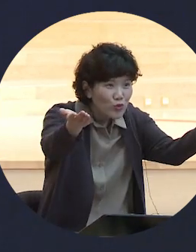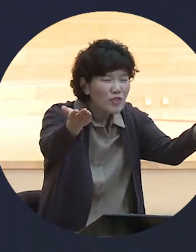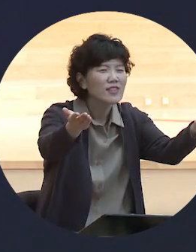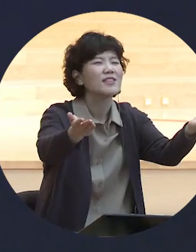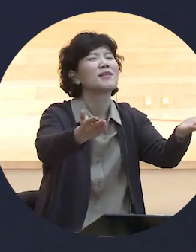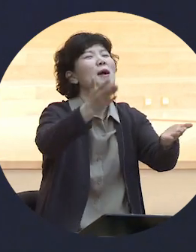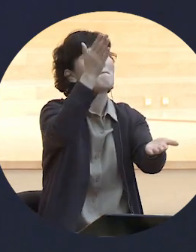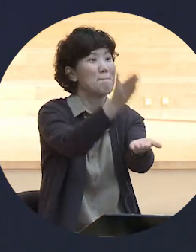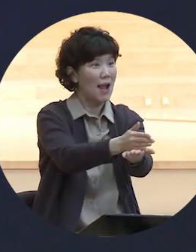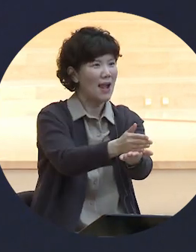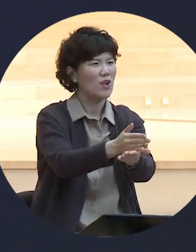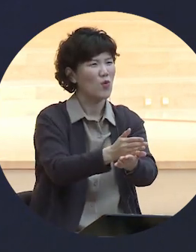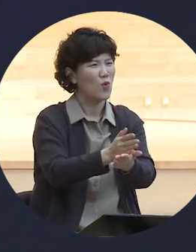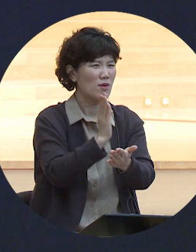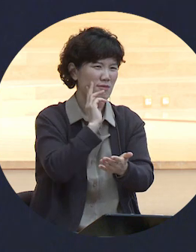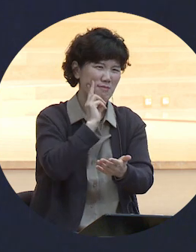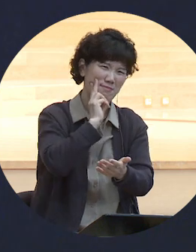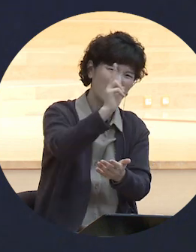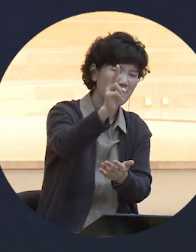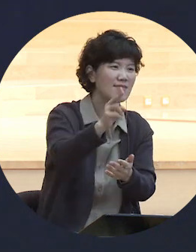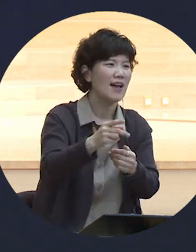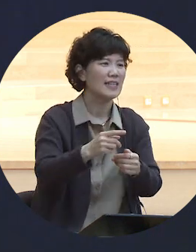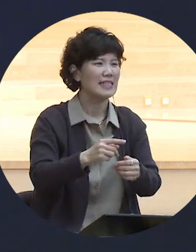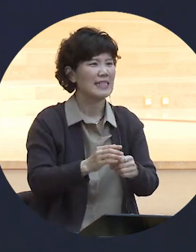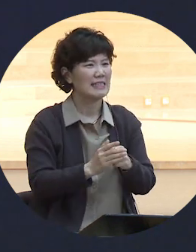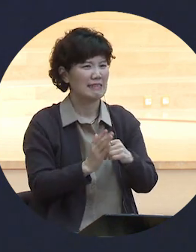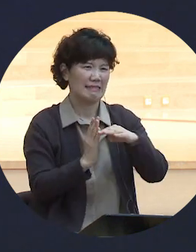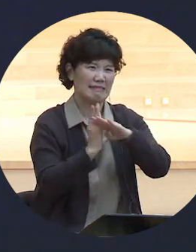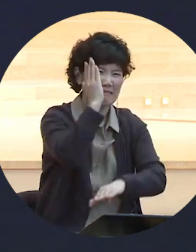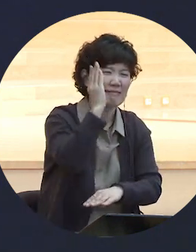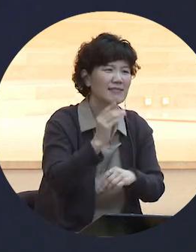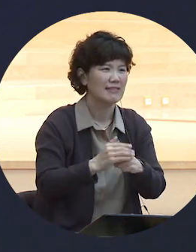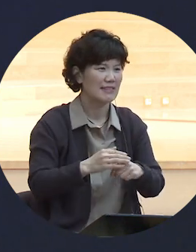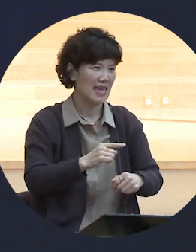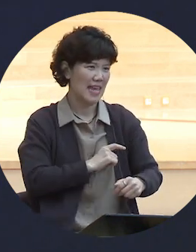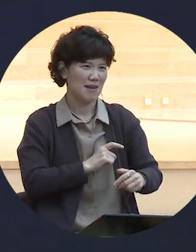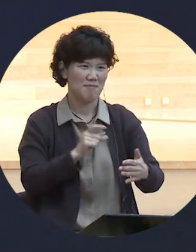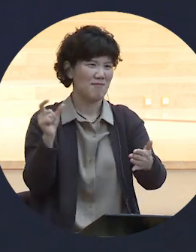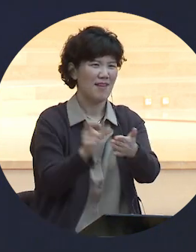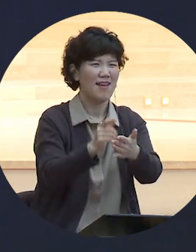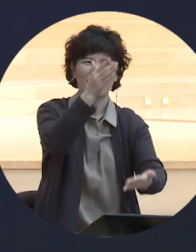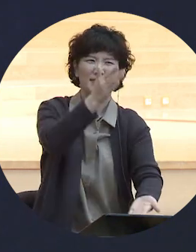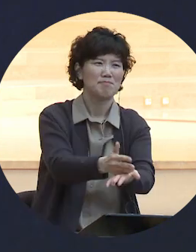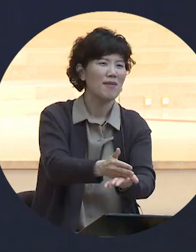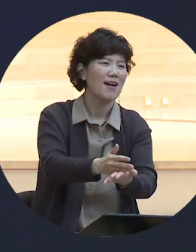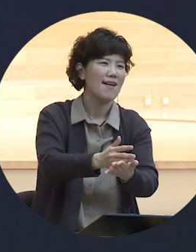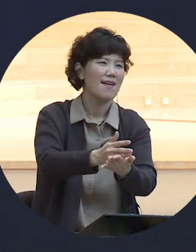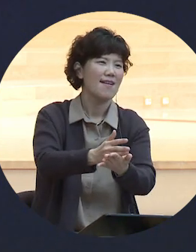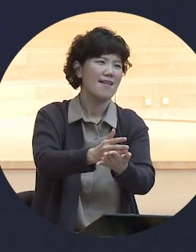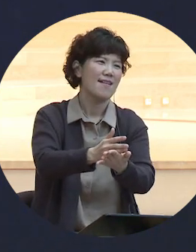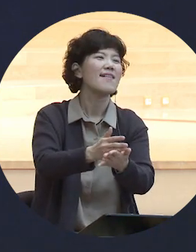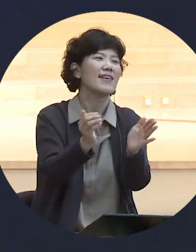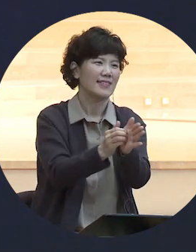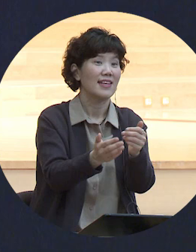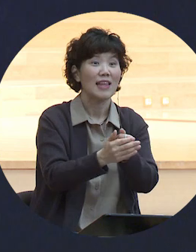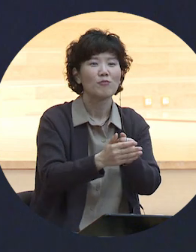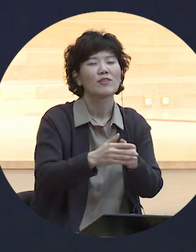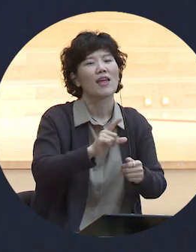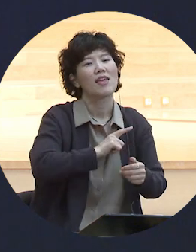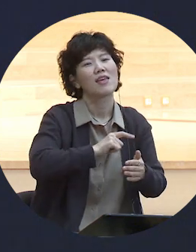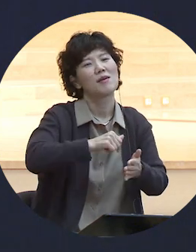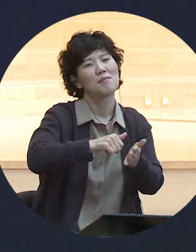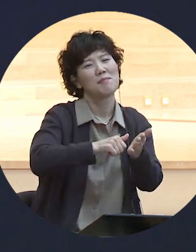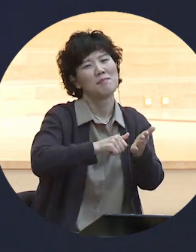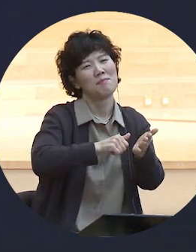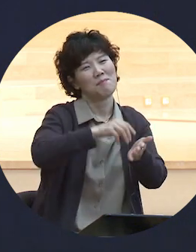말고 지나친 담임 목사 이름을 적지 말자라고 했어요. 그 이름을 뺐어요. 아멘을